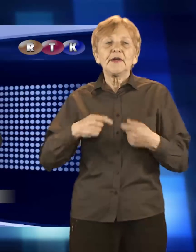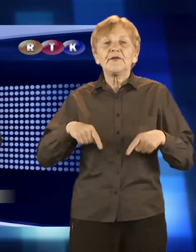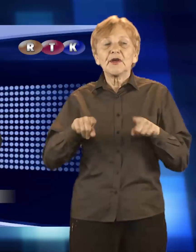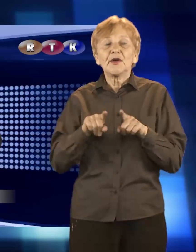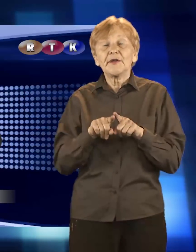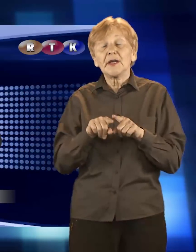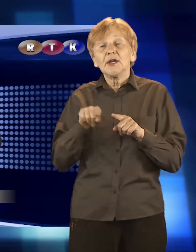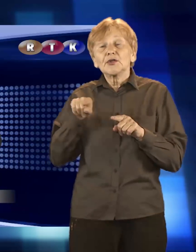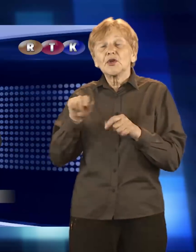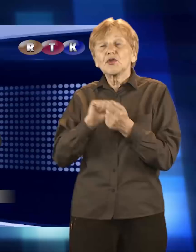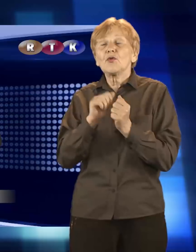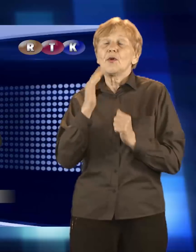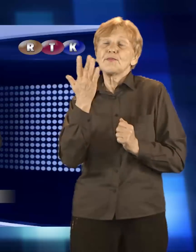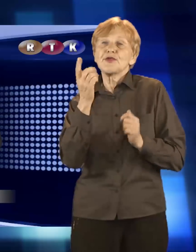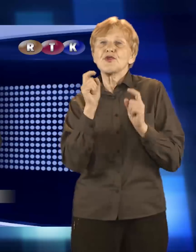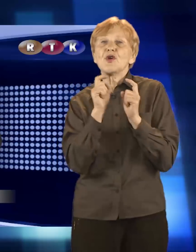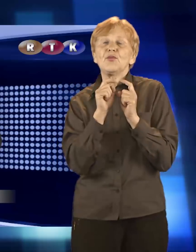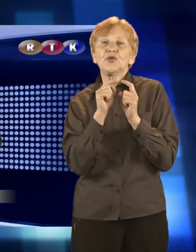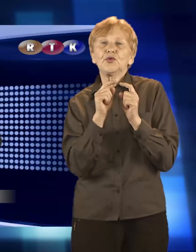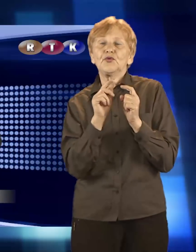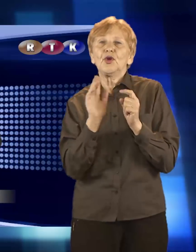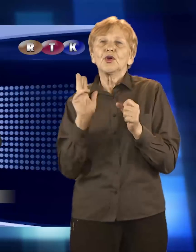sukcesu i do ich podjęcia zachęca magistrat, który od